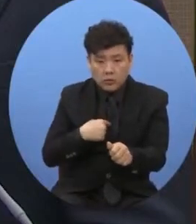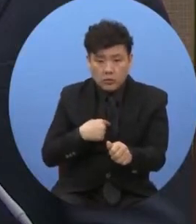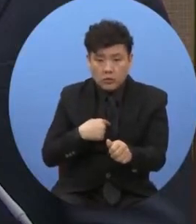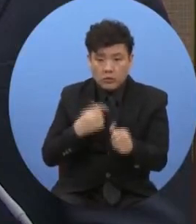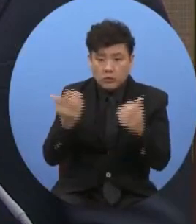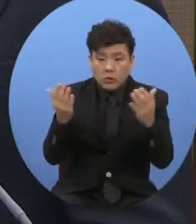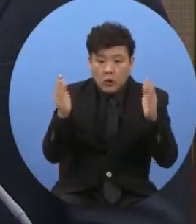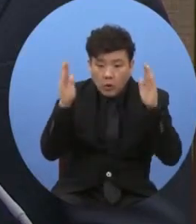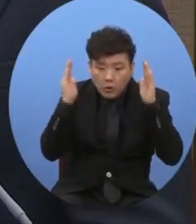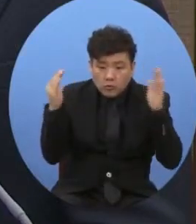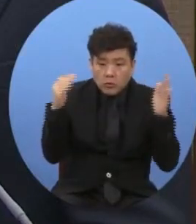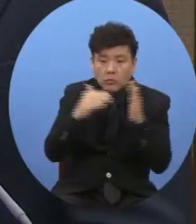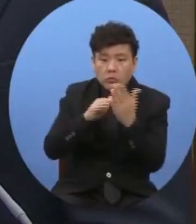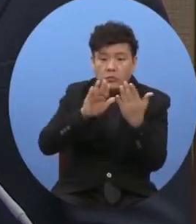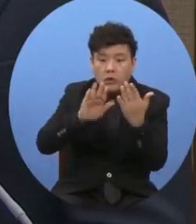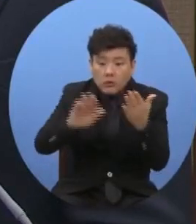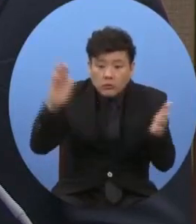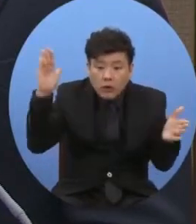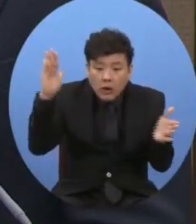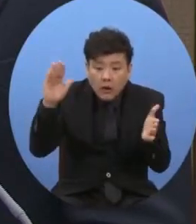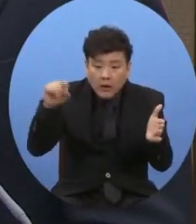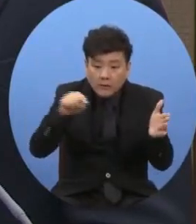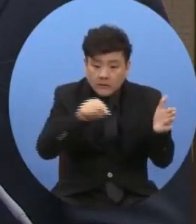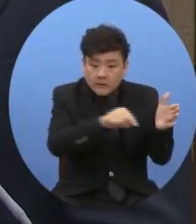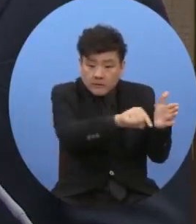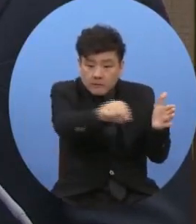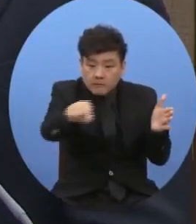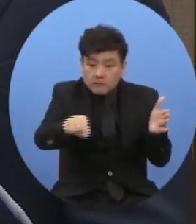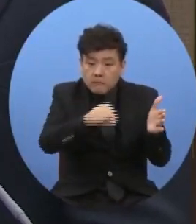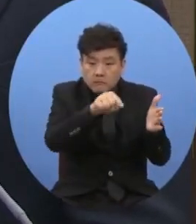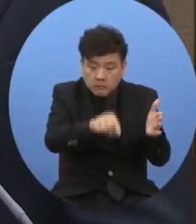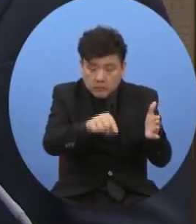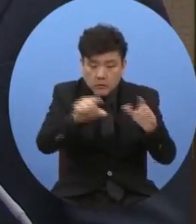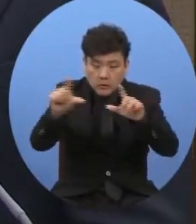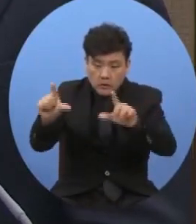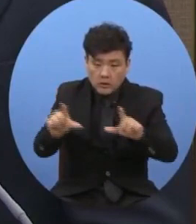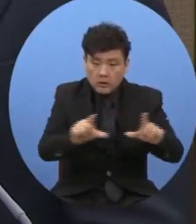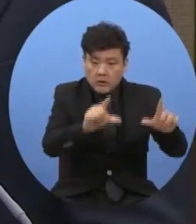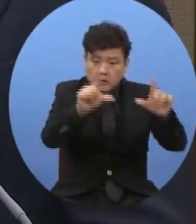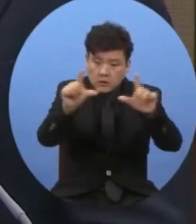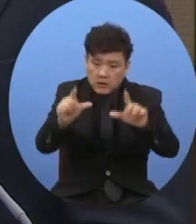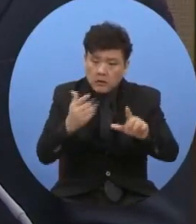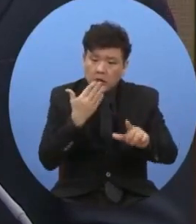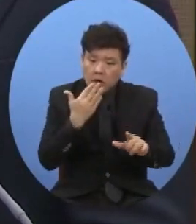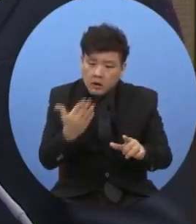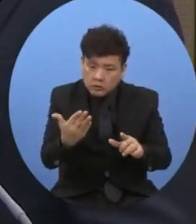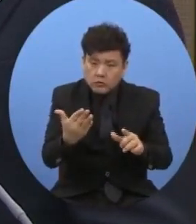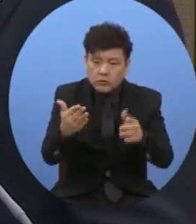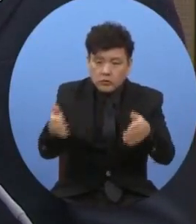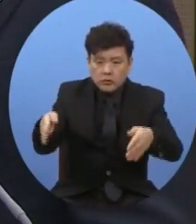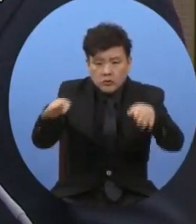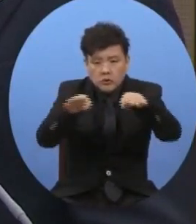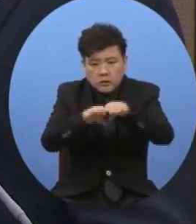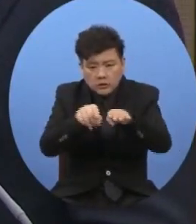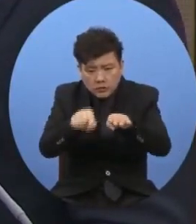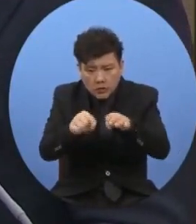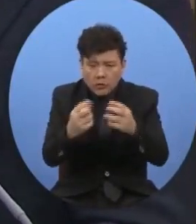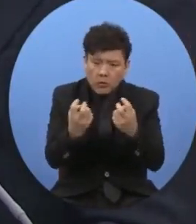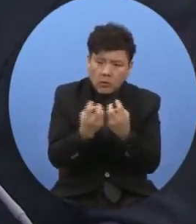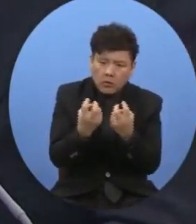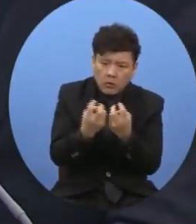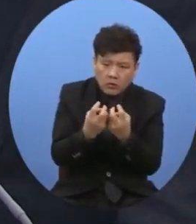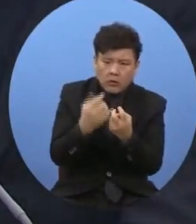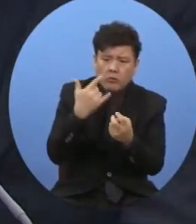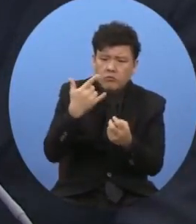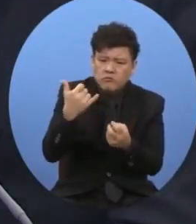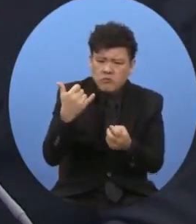후에 학생들이 이 생활할 수 있는 시설부터 생각해서 어떻게 최대한